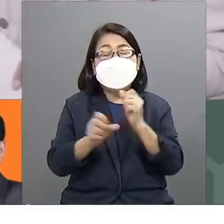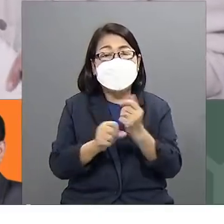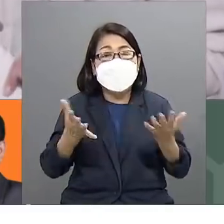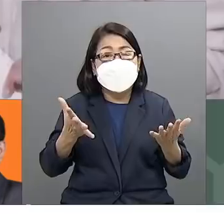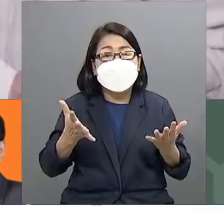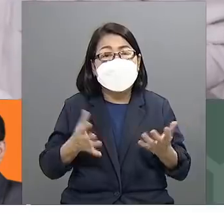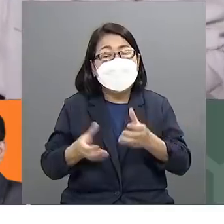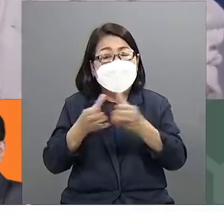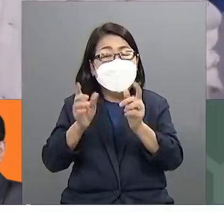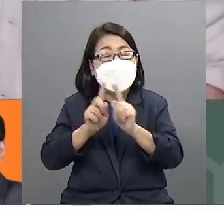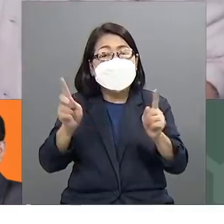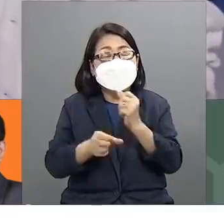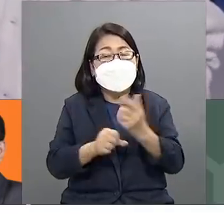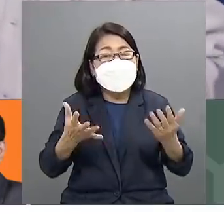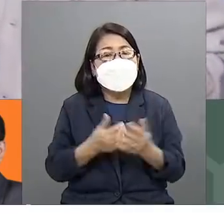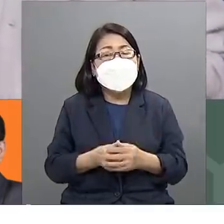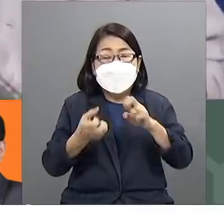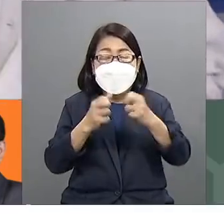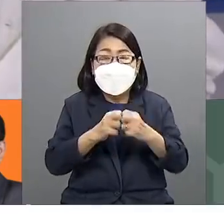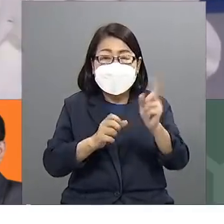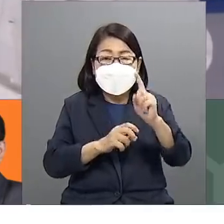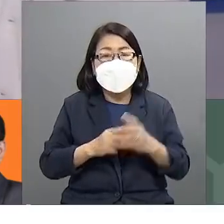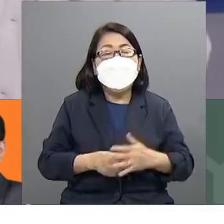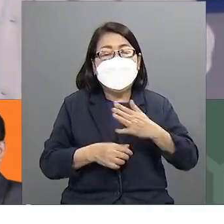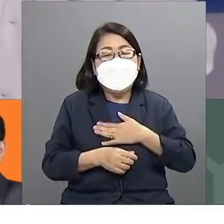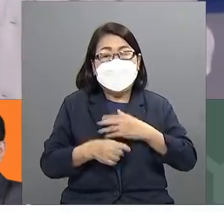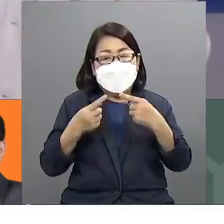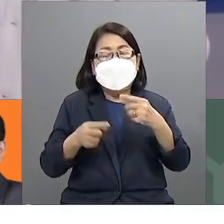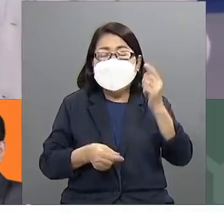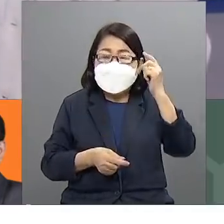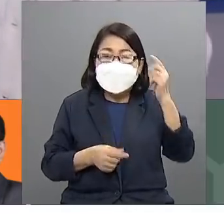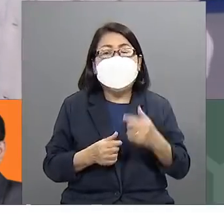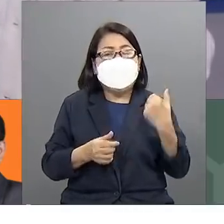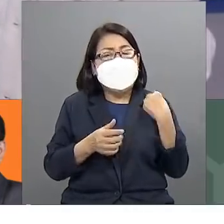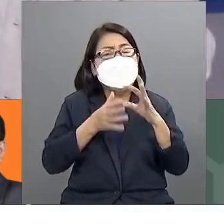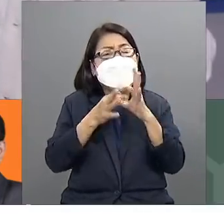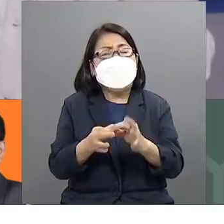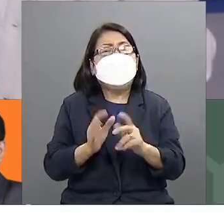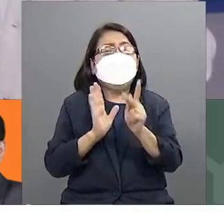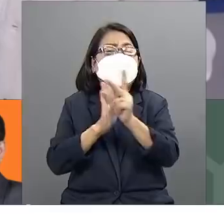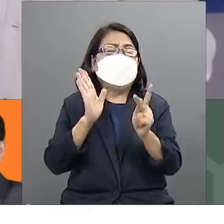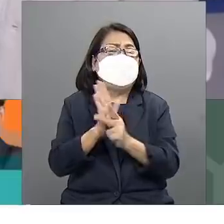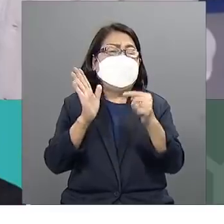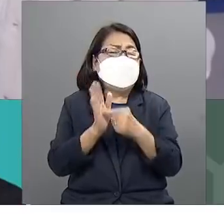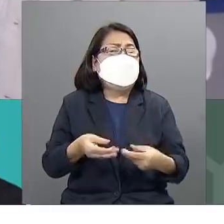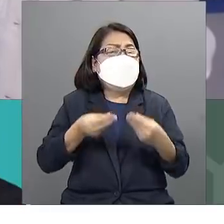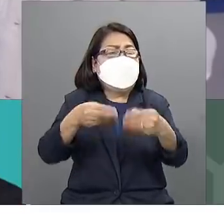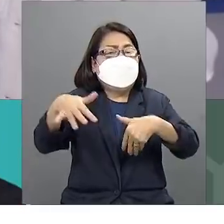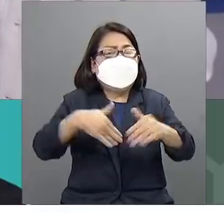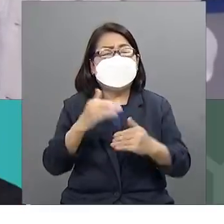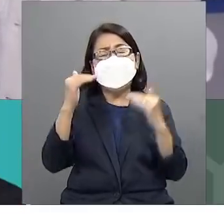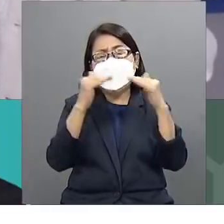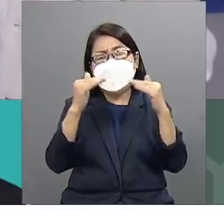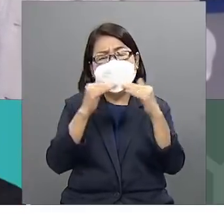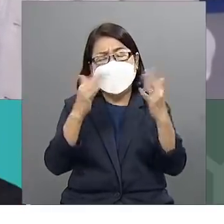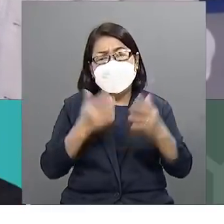เมืองคนเท่ากันอย่างมันจะเกิดขึ้นไหมคะผมก็มันมีเรื่องที่ข้อบัญญัติที่ไม่เป็นธรรมสำหรับคนในเมืองนี้ใช่ไหมครับอย่างเช่นค่าธรรมเนียมในการ